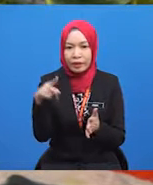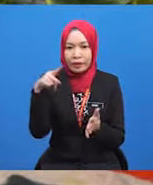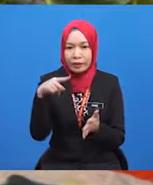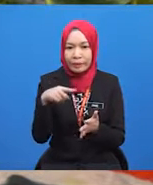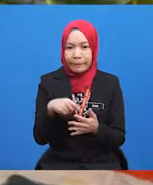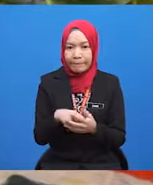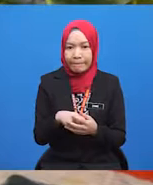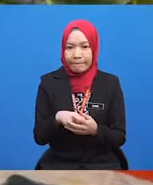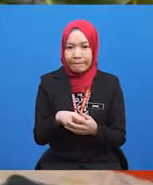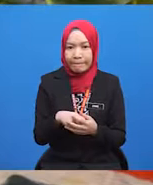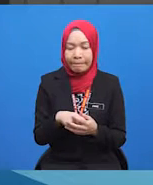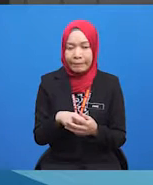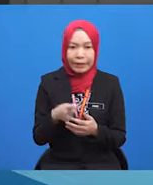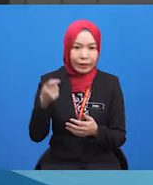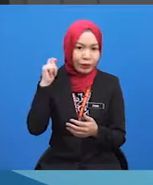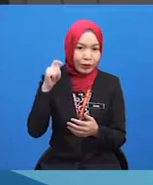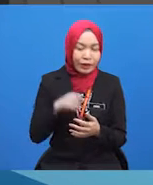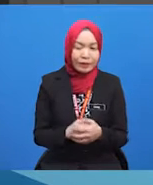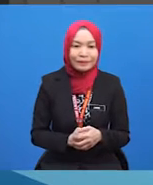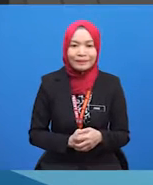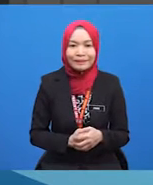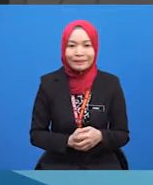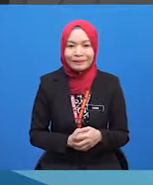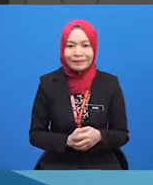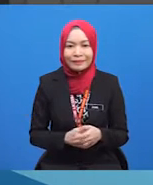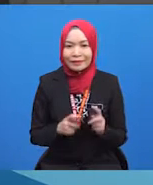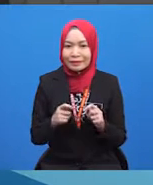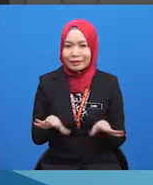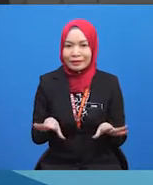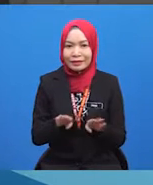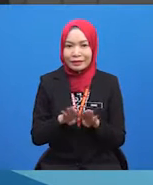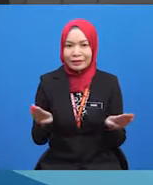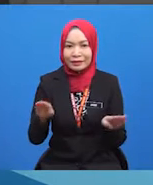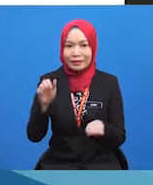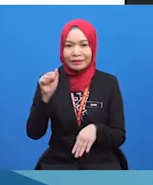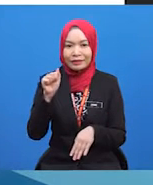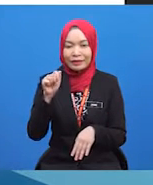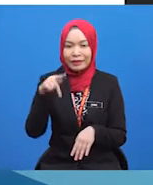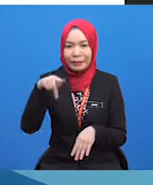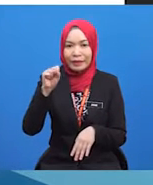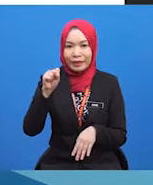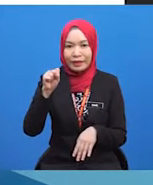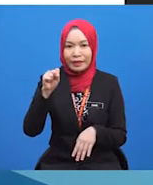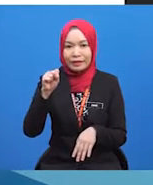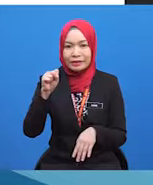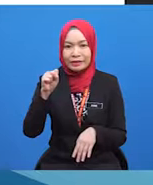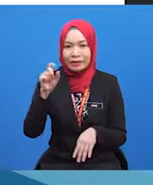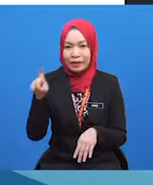pada sesi pembelajaran tadi. Setelah membuka Adobe Photoshop, klik File di bahagian menu